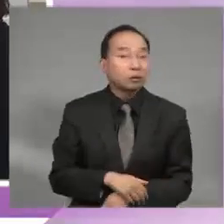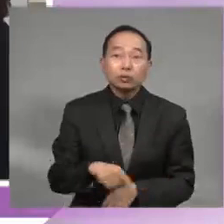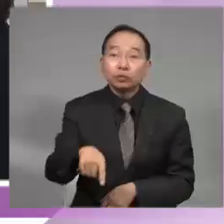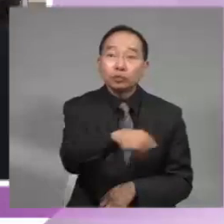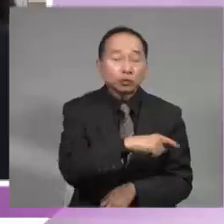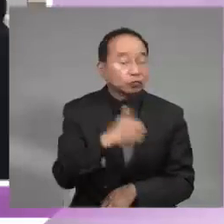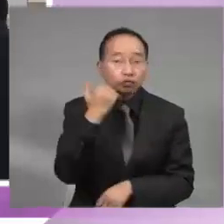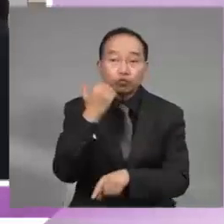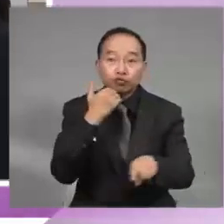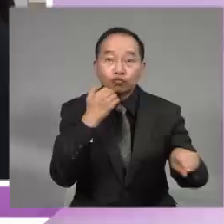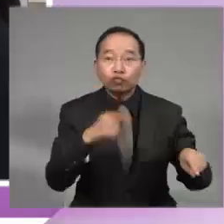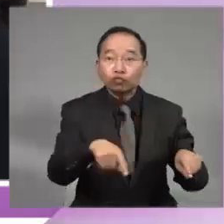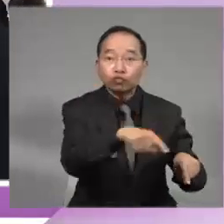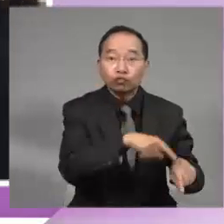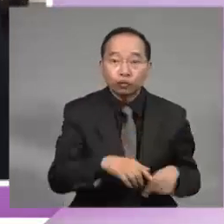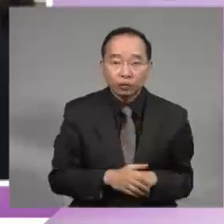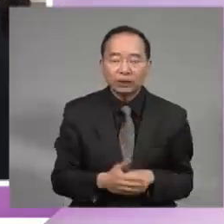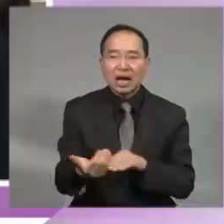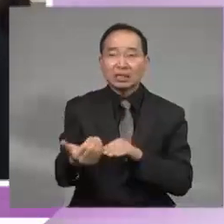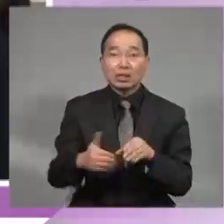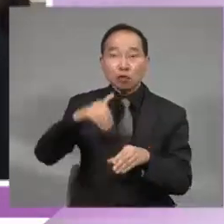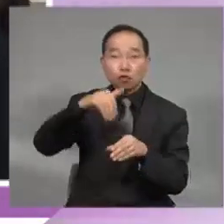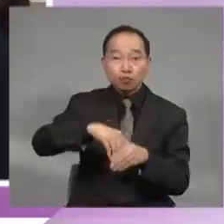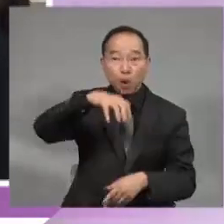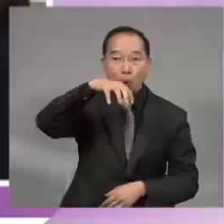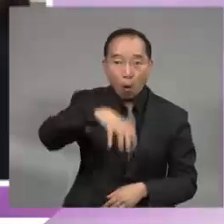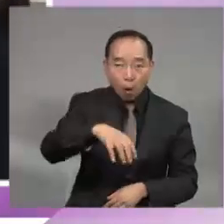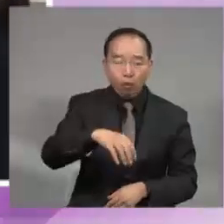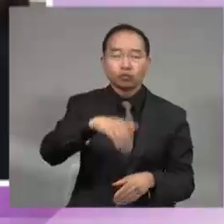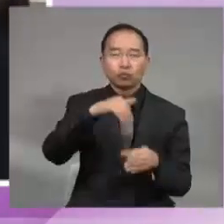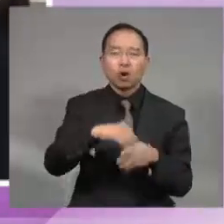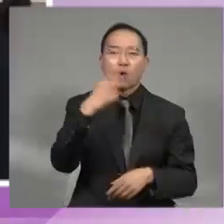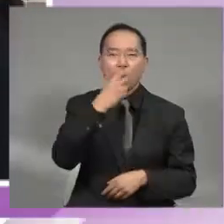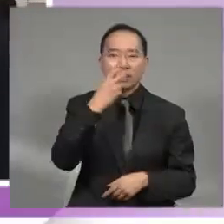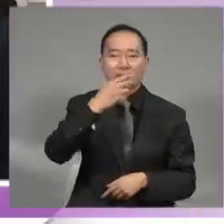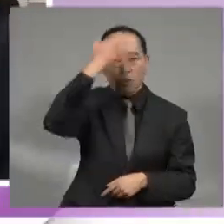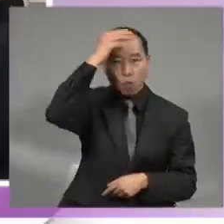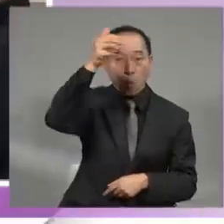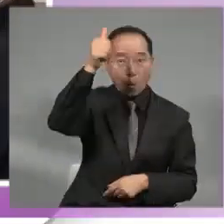꾸려진 분들이시죠? 네, 사전투표소에는 투표관리관분들과 또